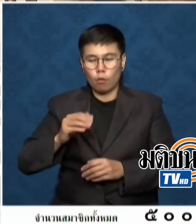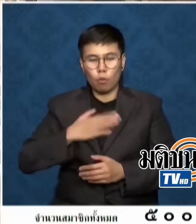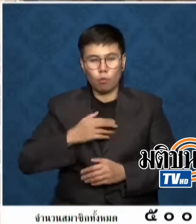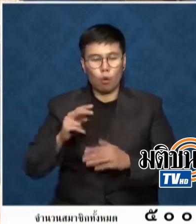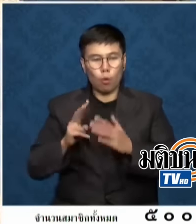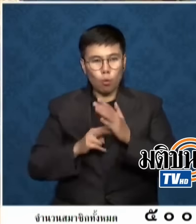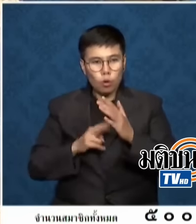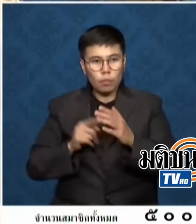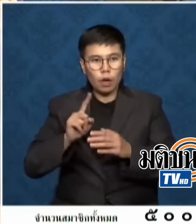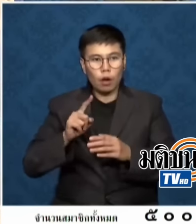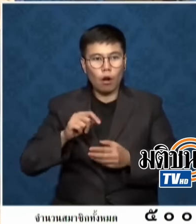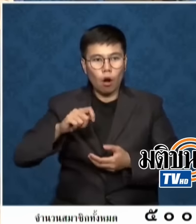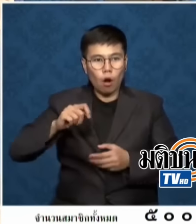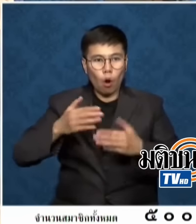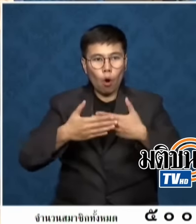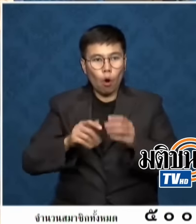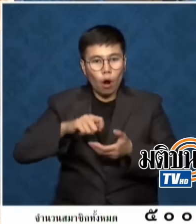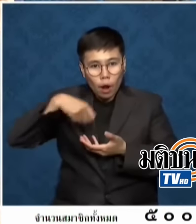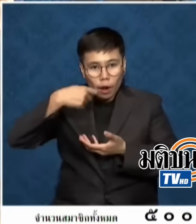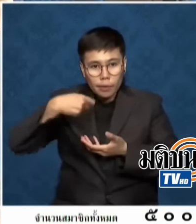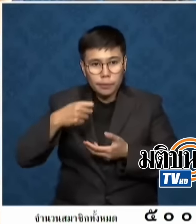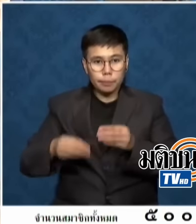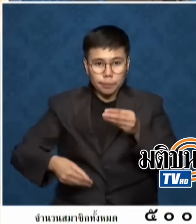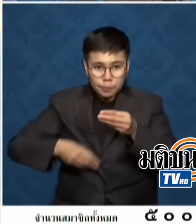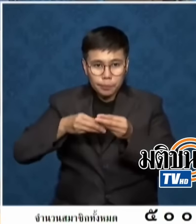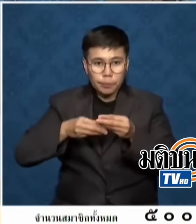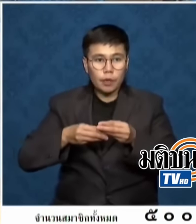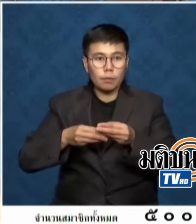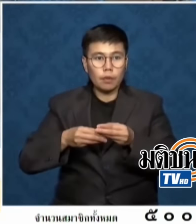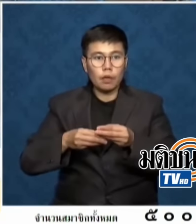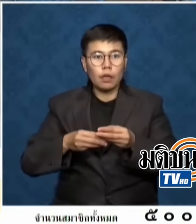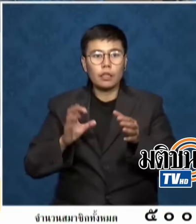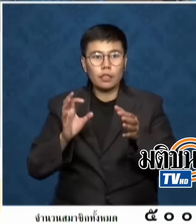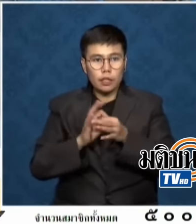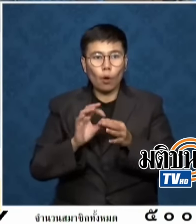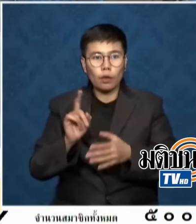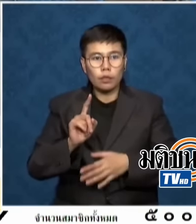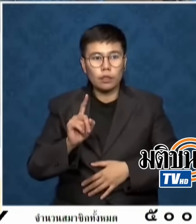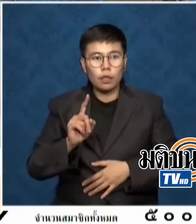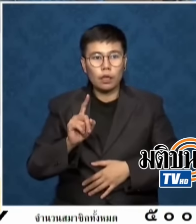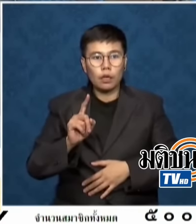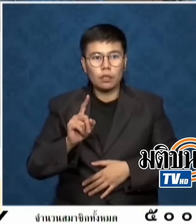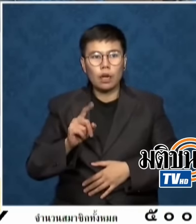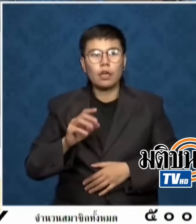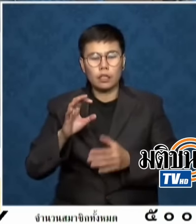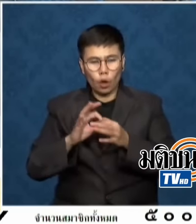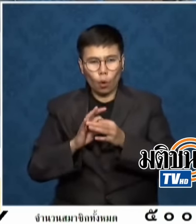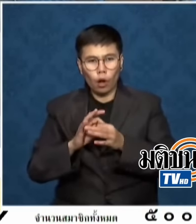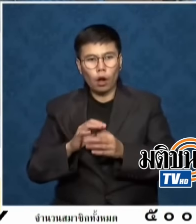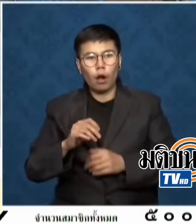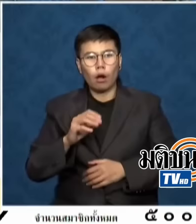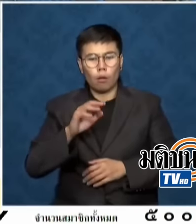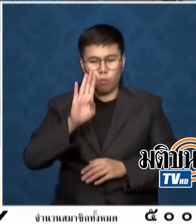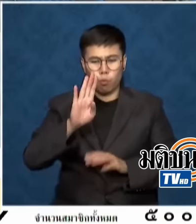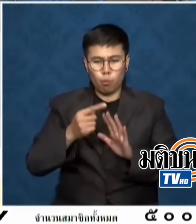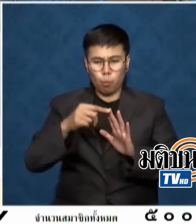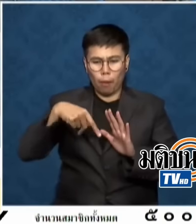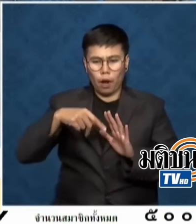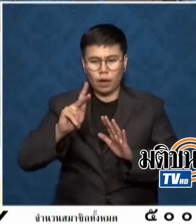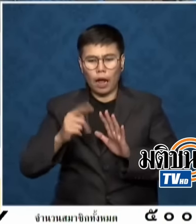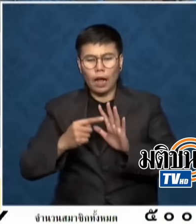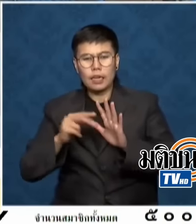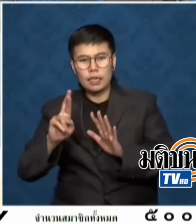ะคือมาตรานี้ที่เพิ่มเนี่ยรู้สึกจะเรื่องส่วนใหญ่ก็คือเรื่องของบุพการีลำดับที่หนึ่งใ